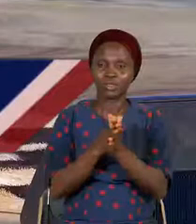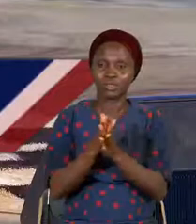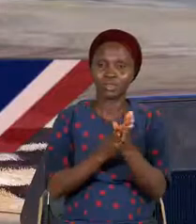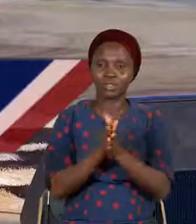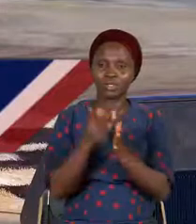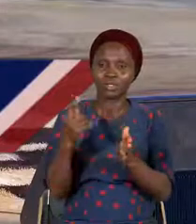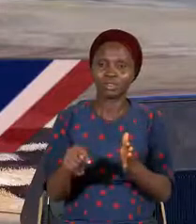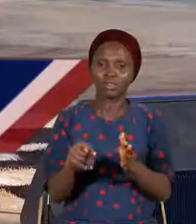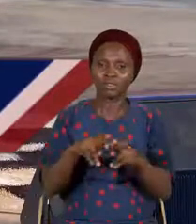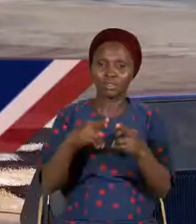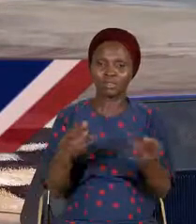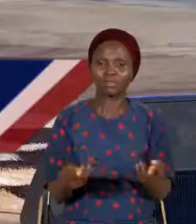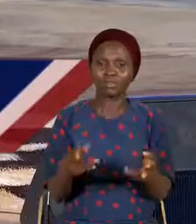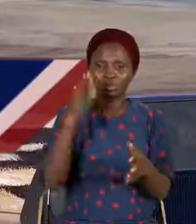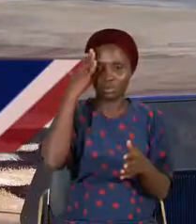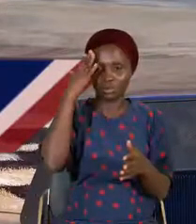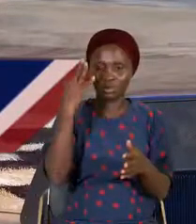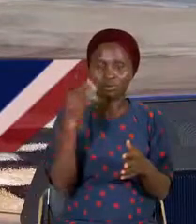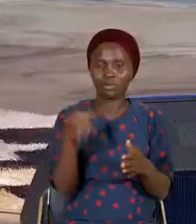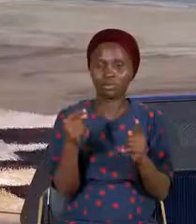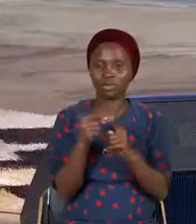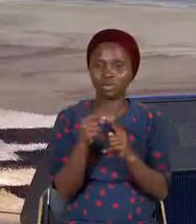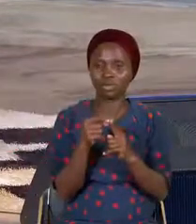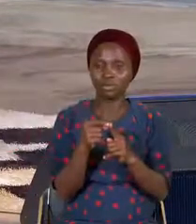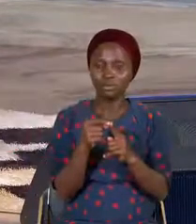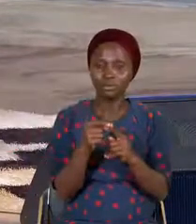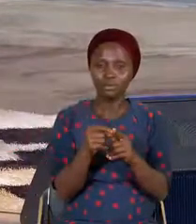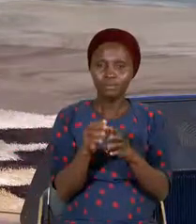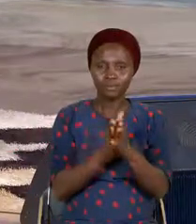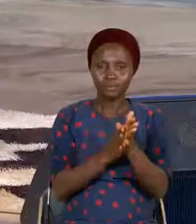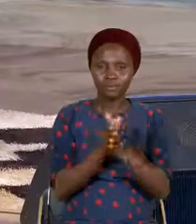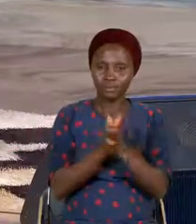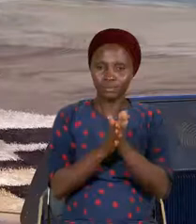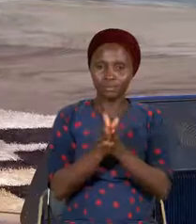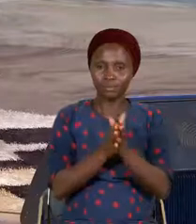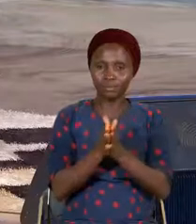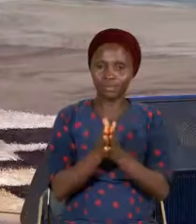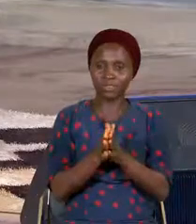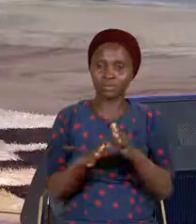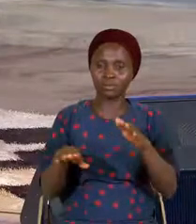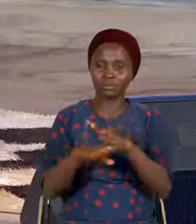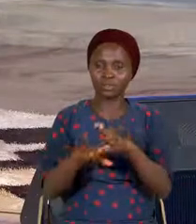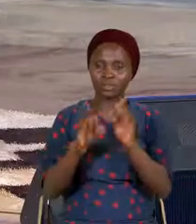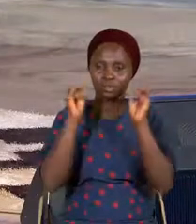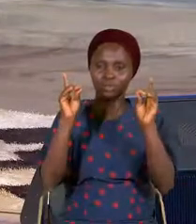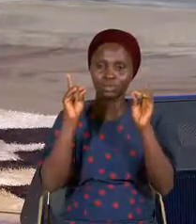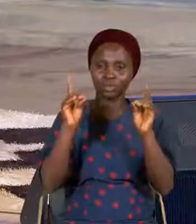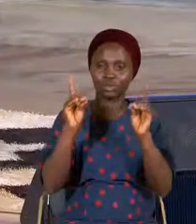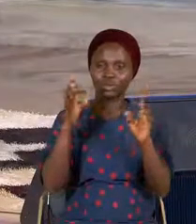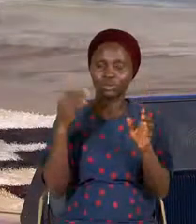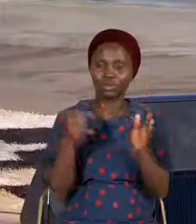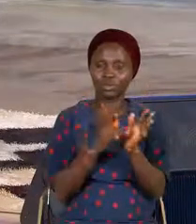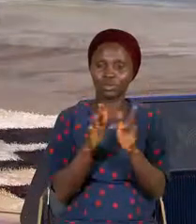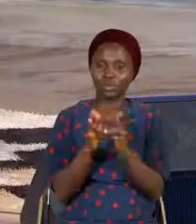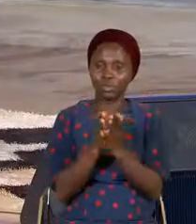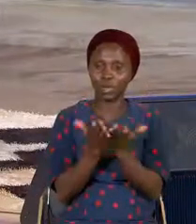que nouveau converti, désirez la révélation de la parole de connaissance, désirez des